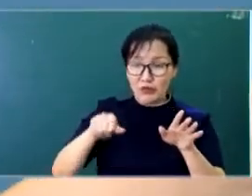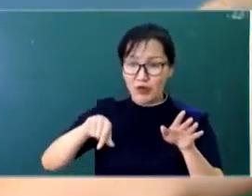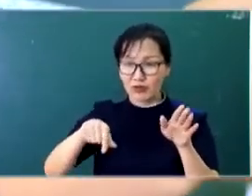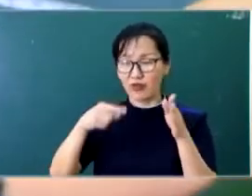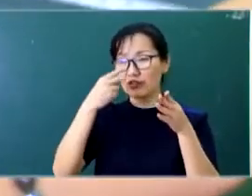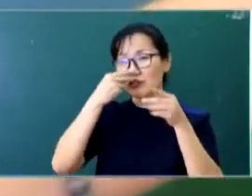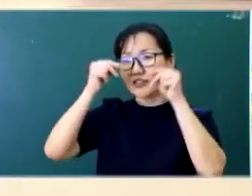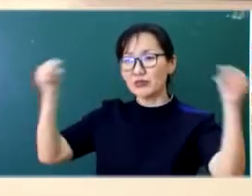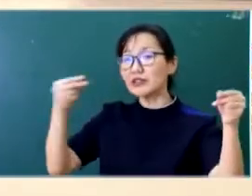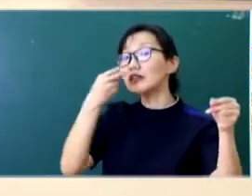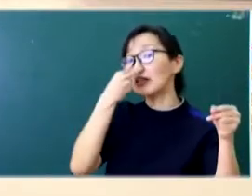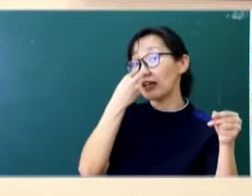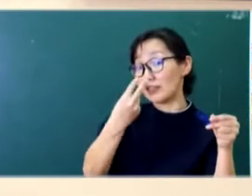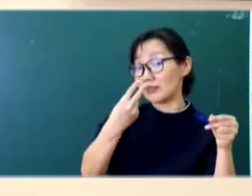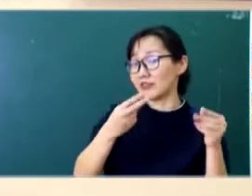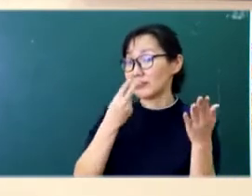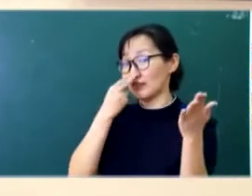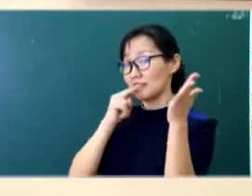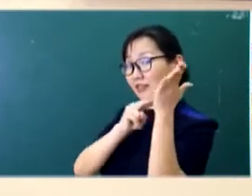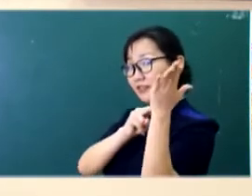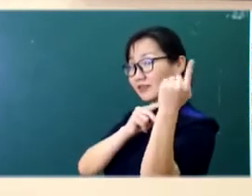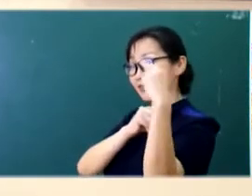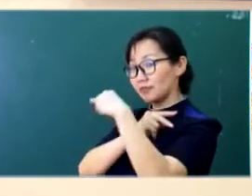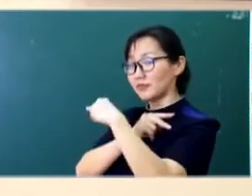хэмжээтэй байгааг багш нь дахиад үзье.